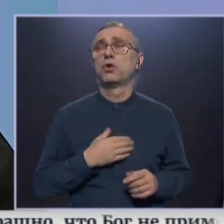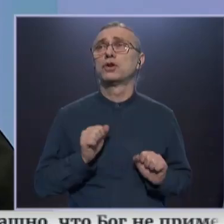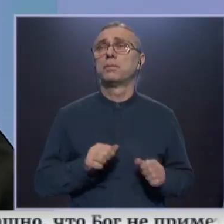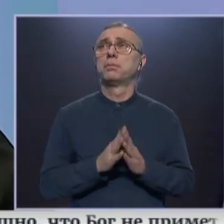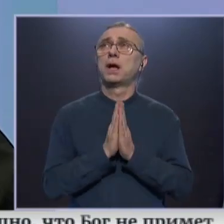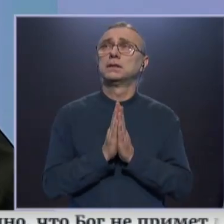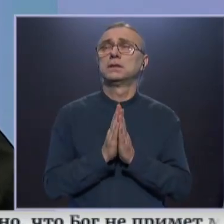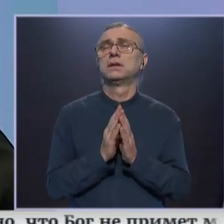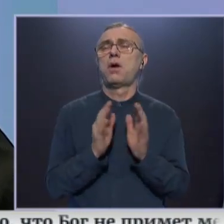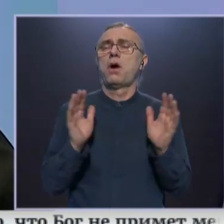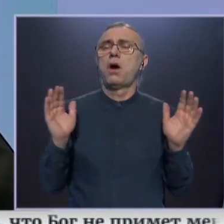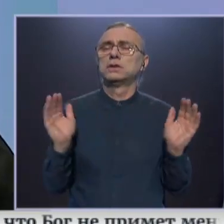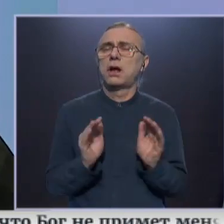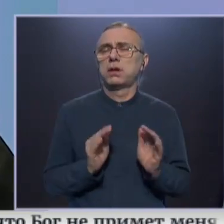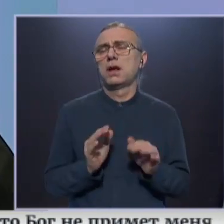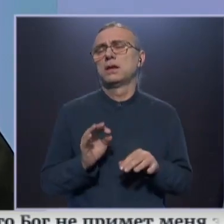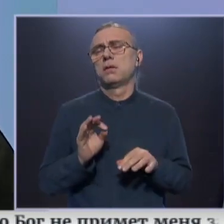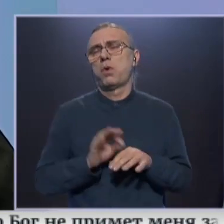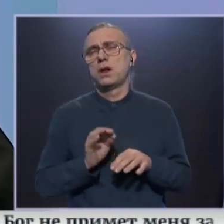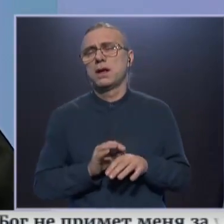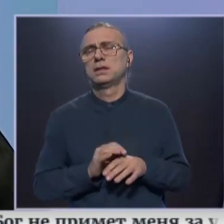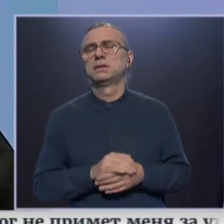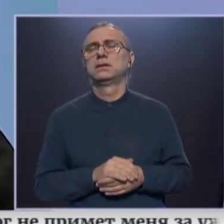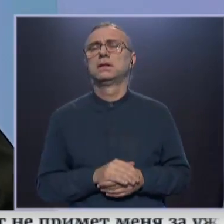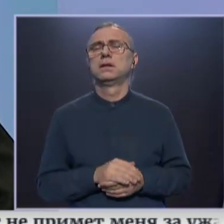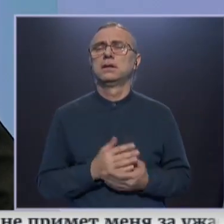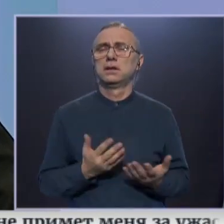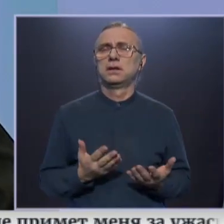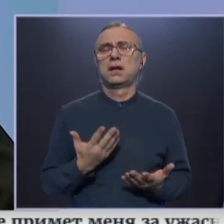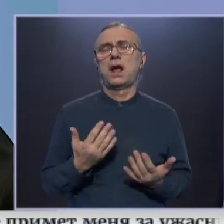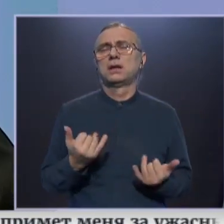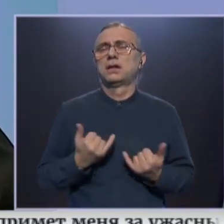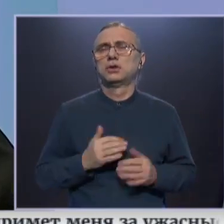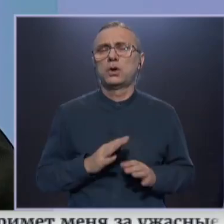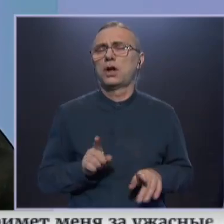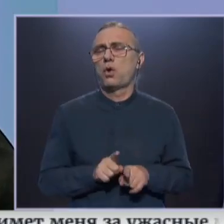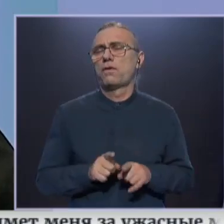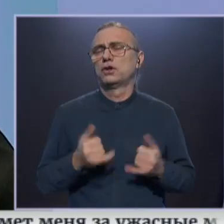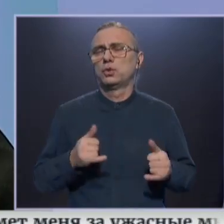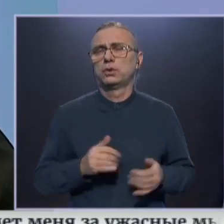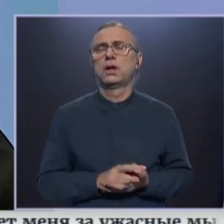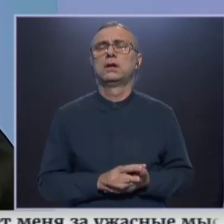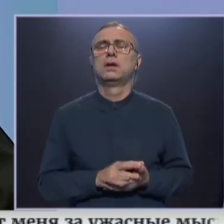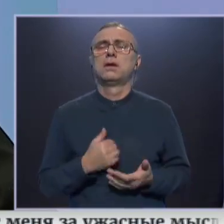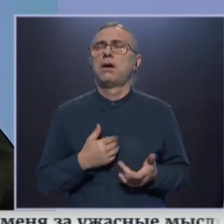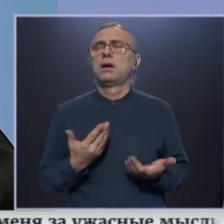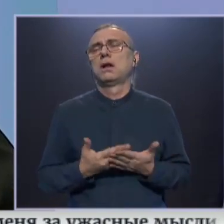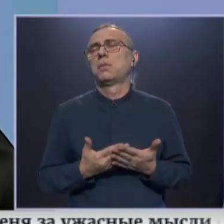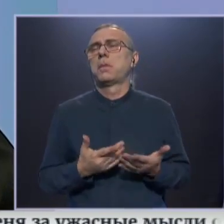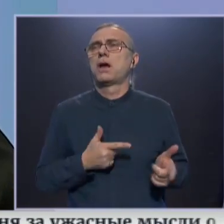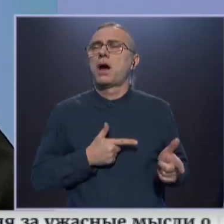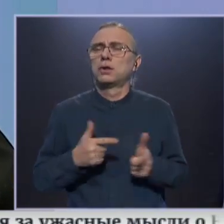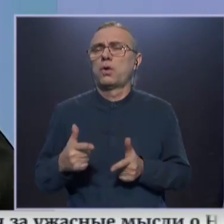просить и ослаблении болезни, так, конечно, говорим, Господи, если ну, недостоин я вот такого чуда, то действительно я готов умереть. Я всех